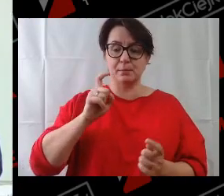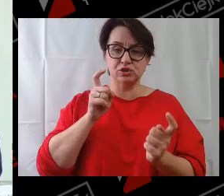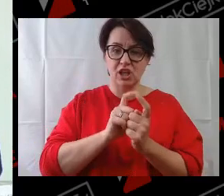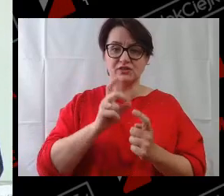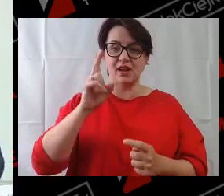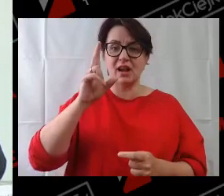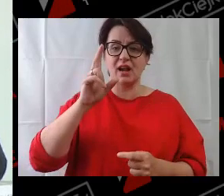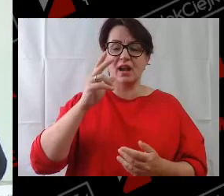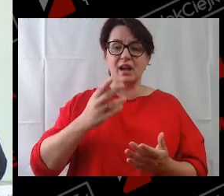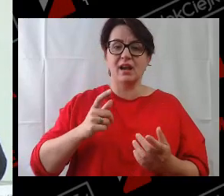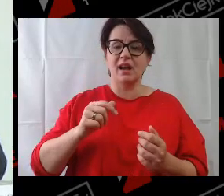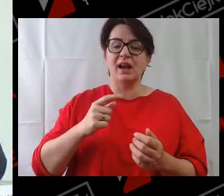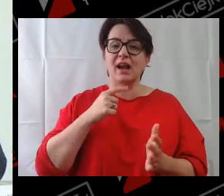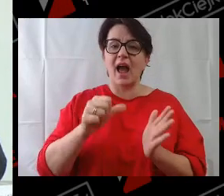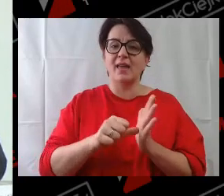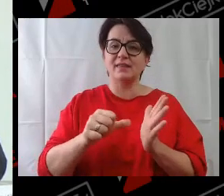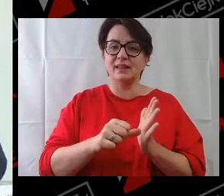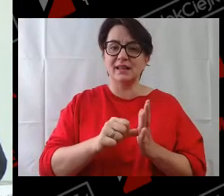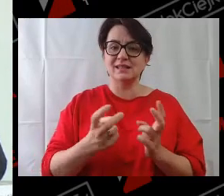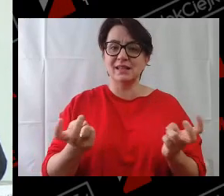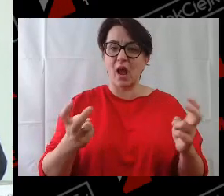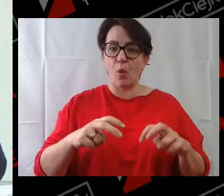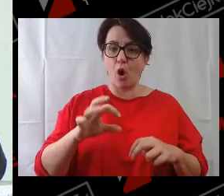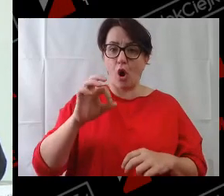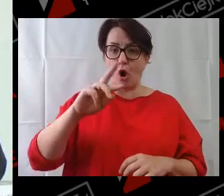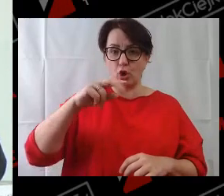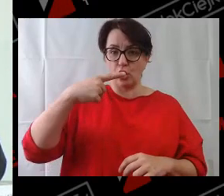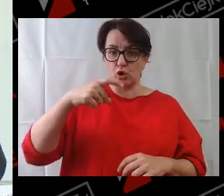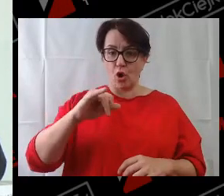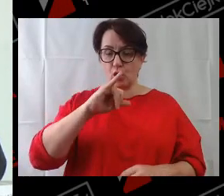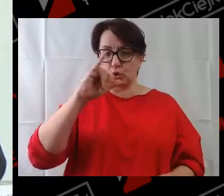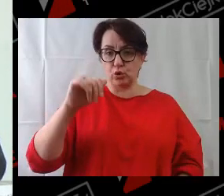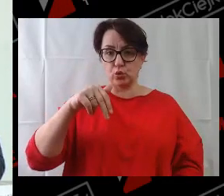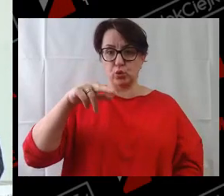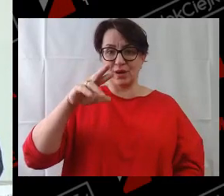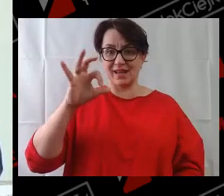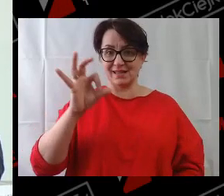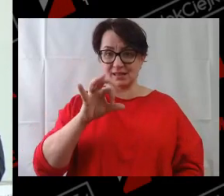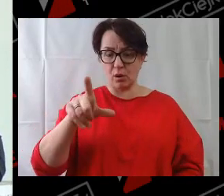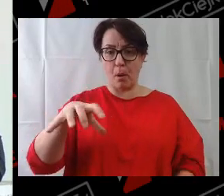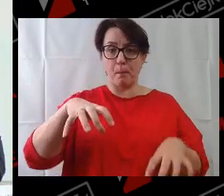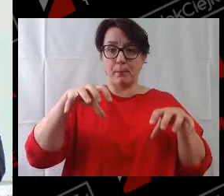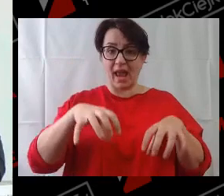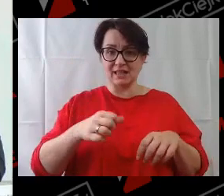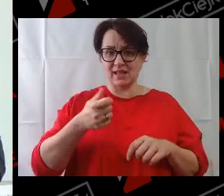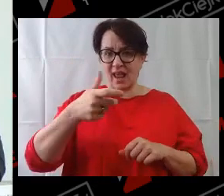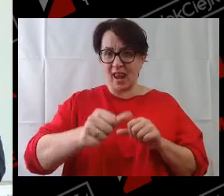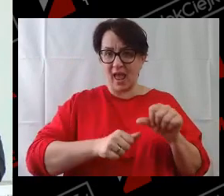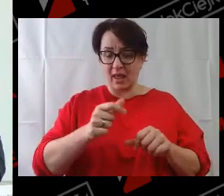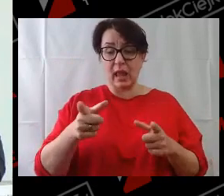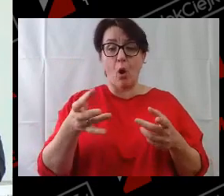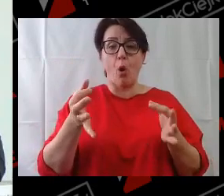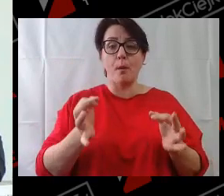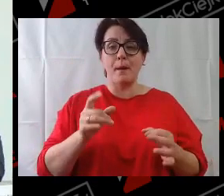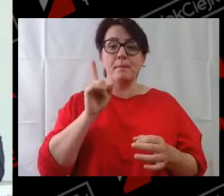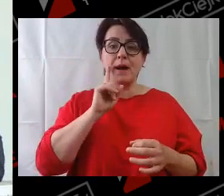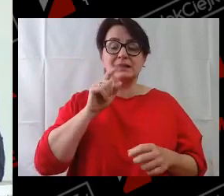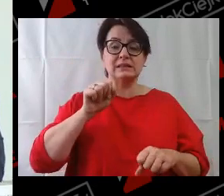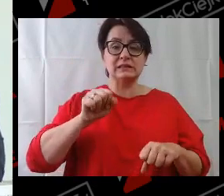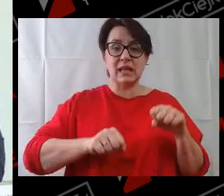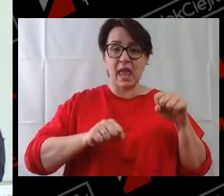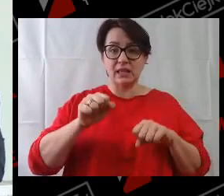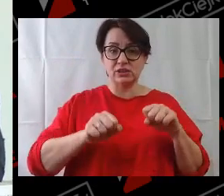czyli założyciela Ordo iuris i jego innej organizacji prezesa przez kilka lat obecnie sędziego